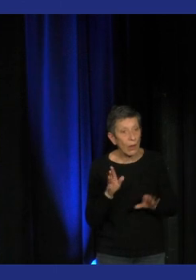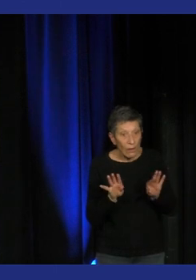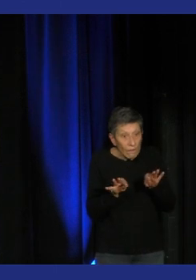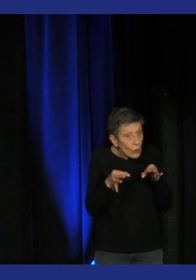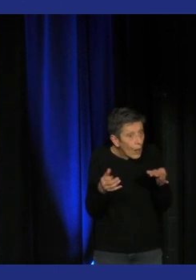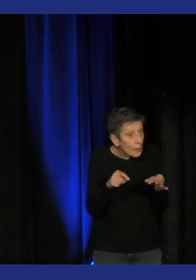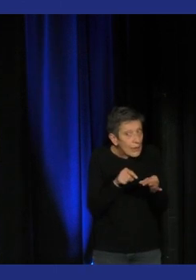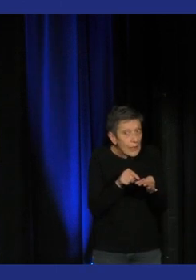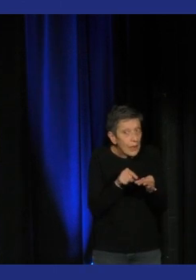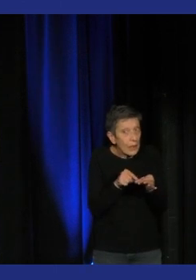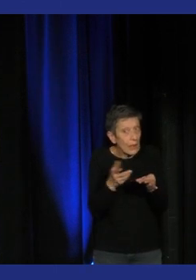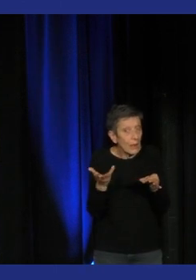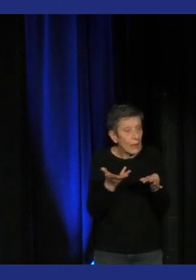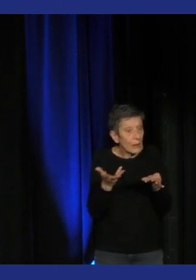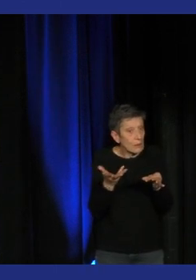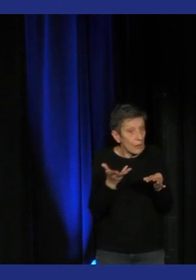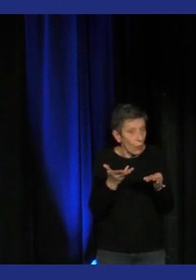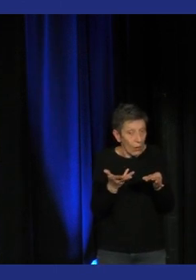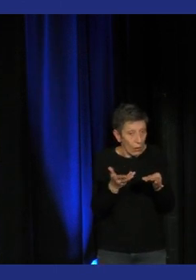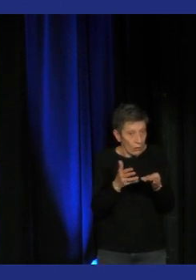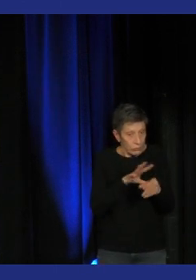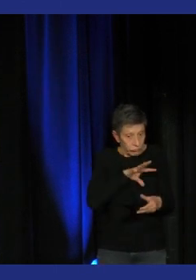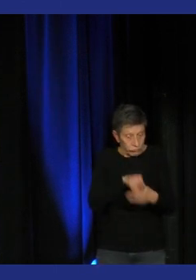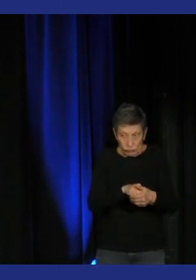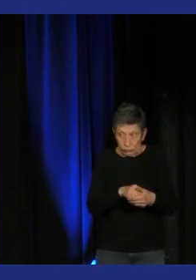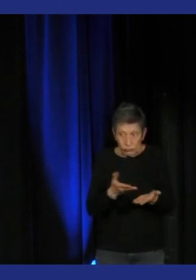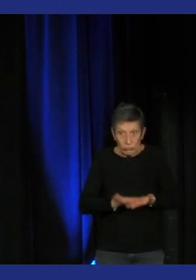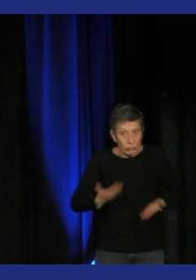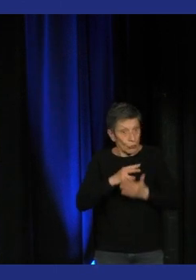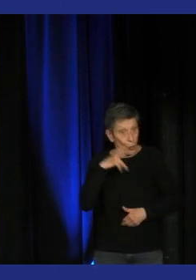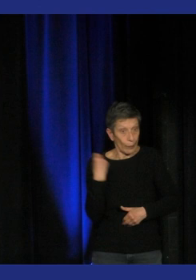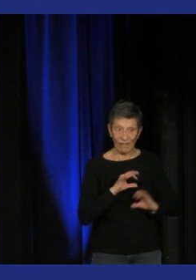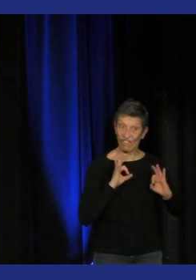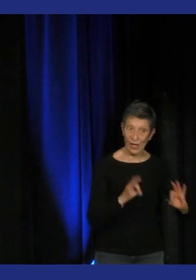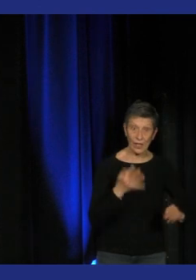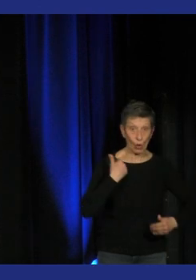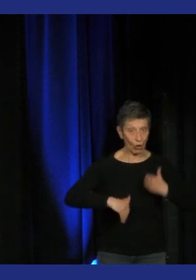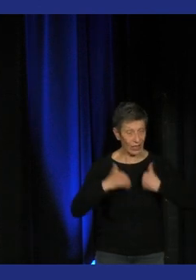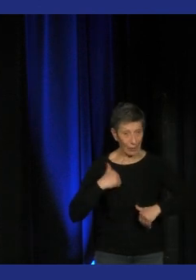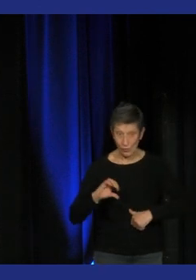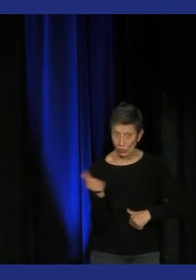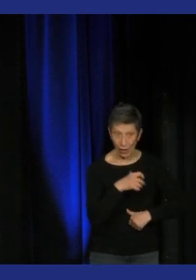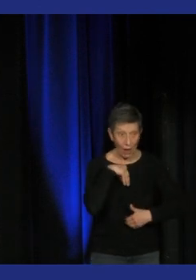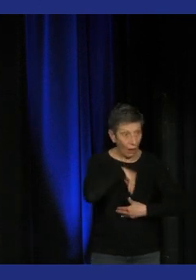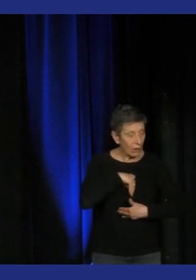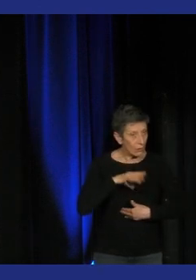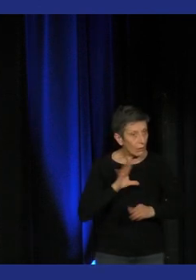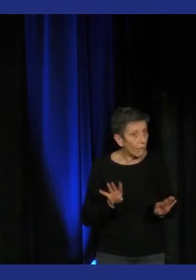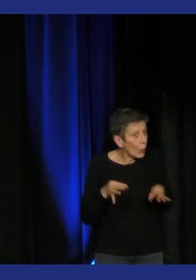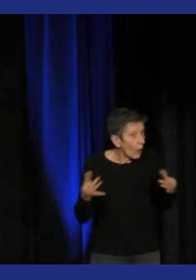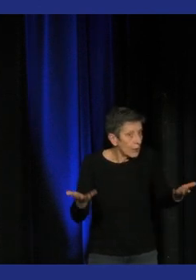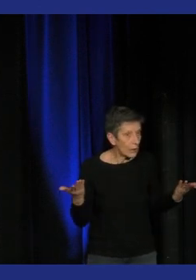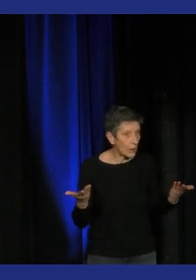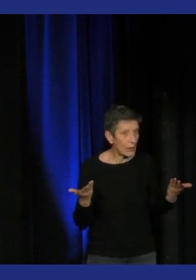donnée de la condition humaine, de nous tous valides handicapés, qu'à des moments donnés on